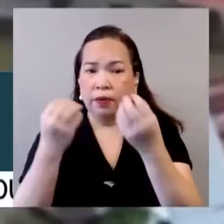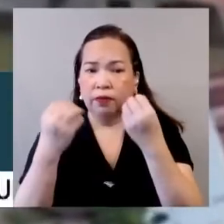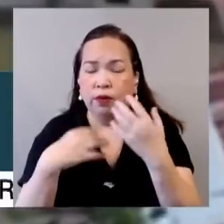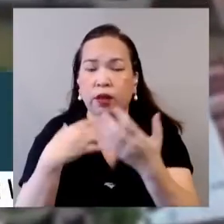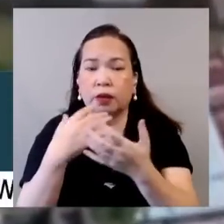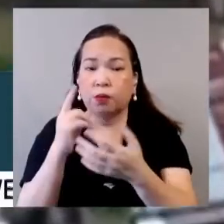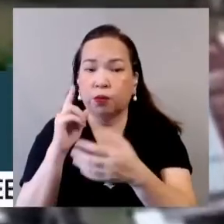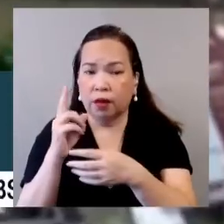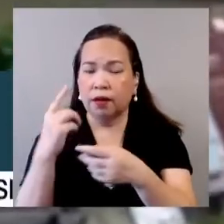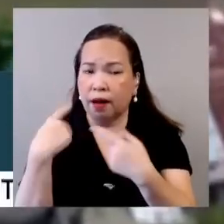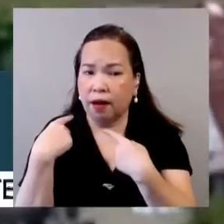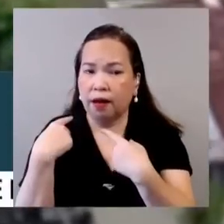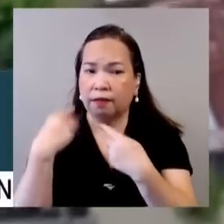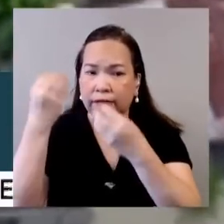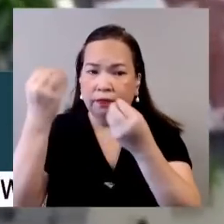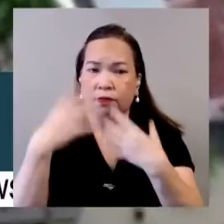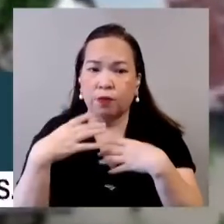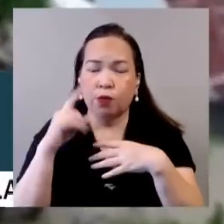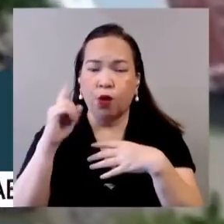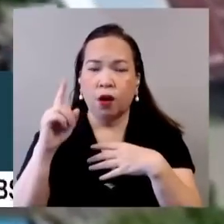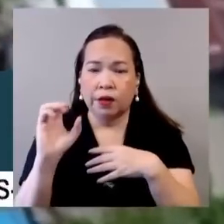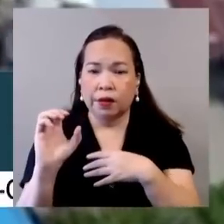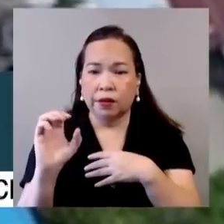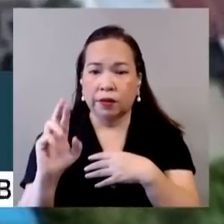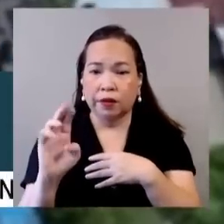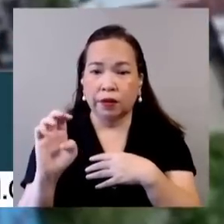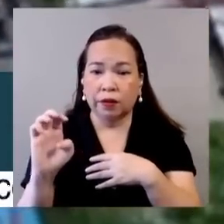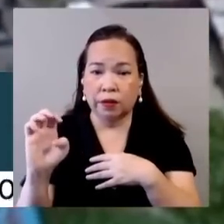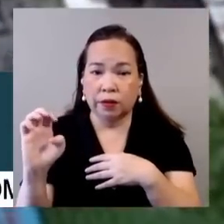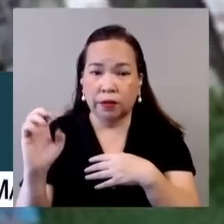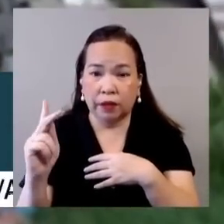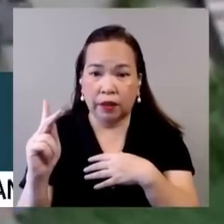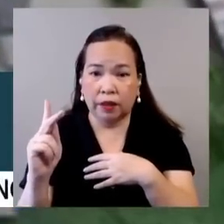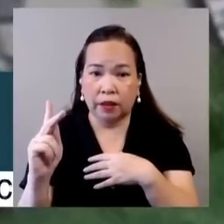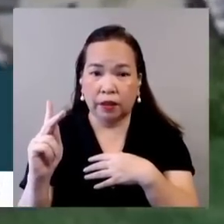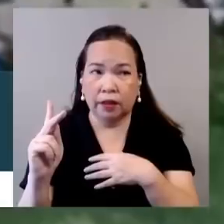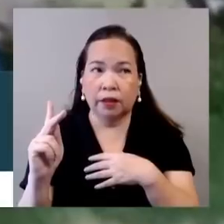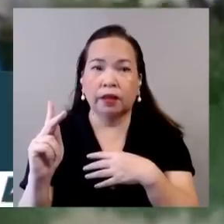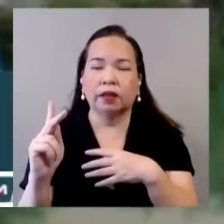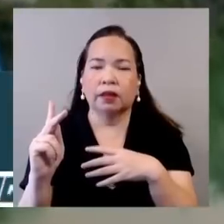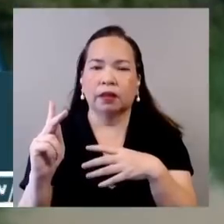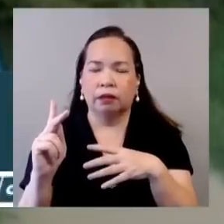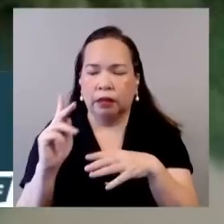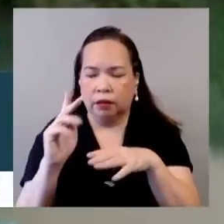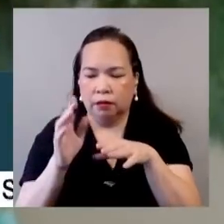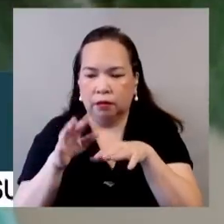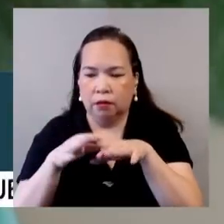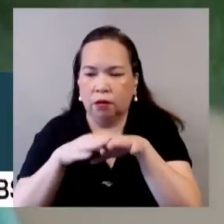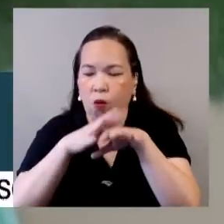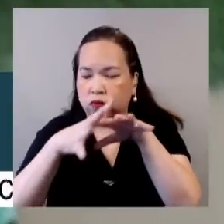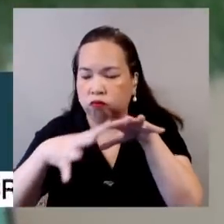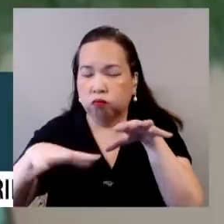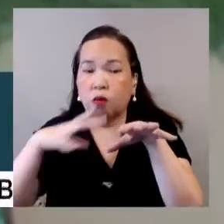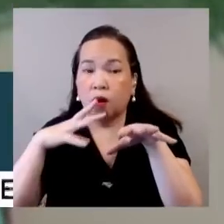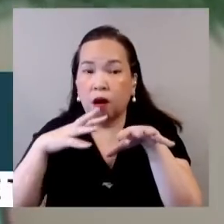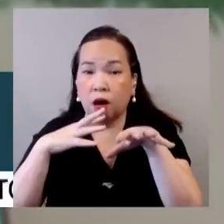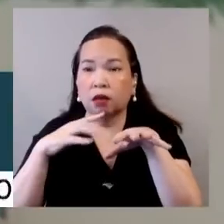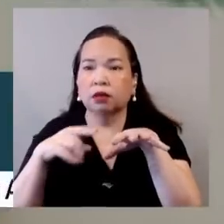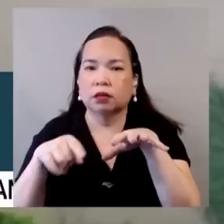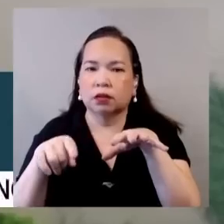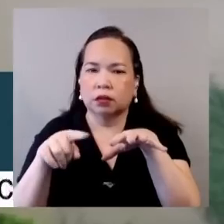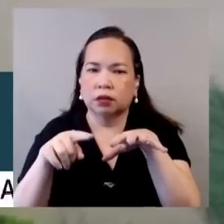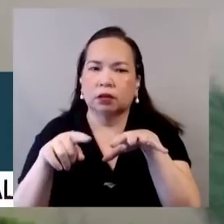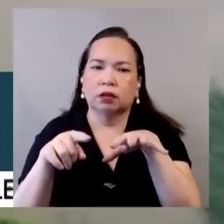nasirang creek na kung saan ito po ay patubig, papunta sa patubig, and then nasira po yung creek na yun. Kaya yung dapat na tubig papunta